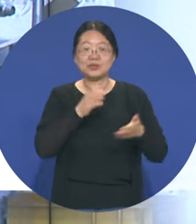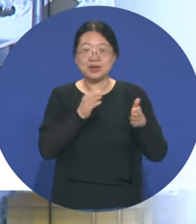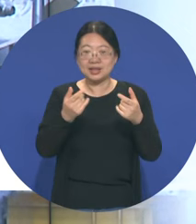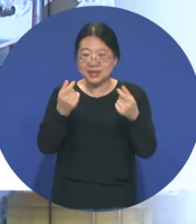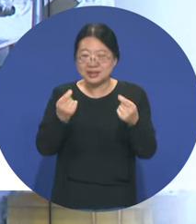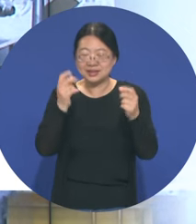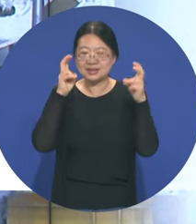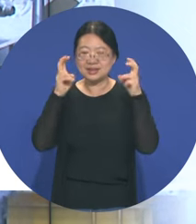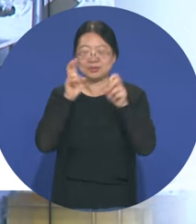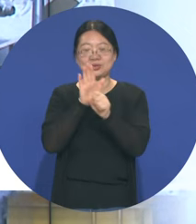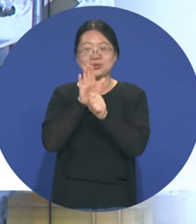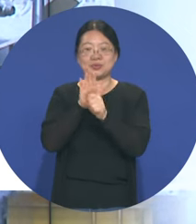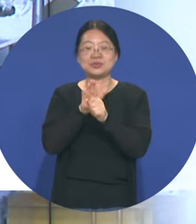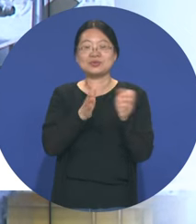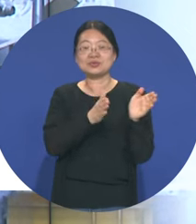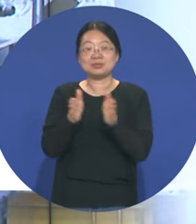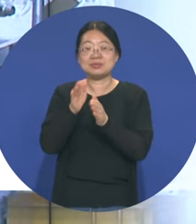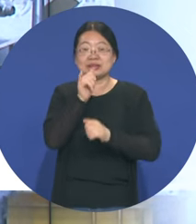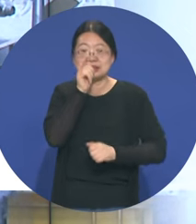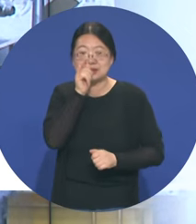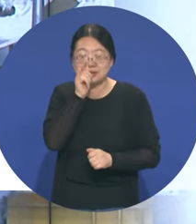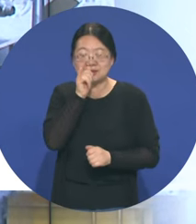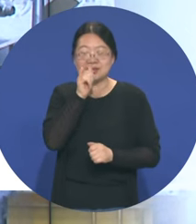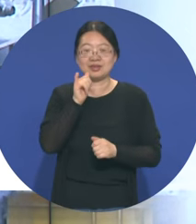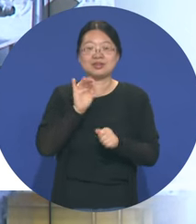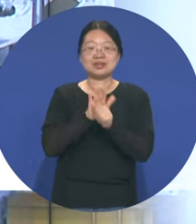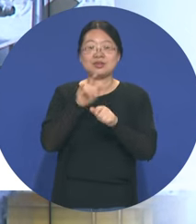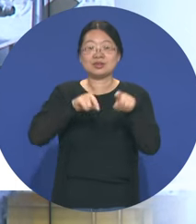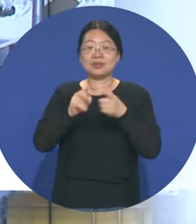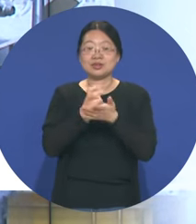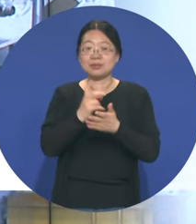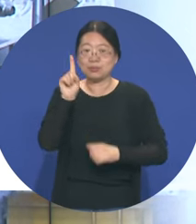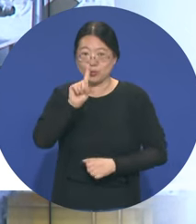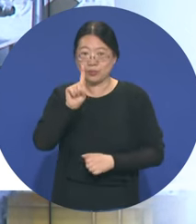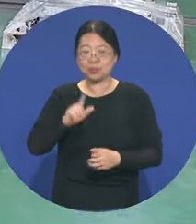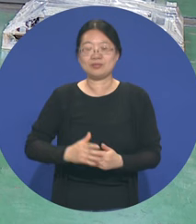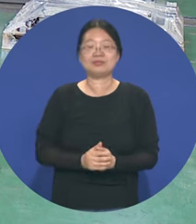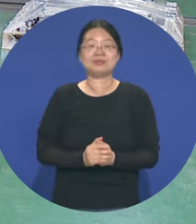나섰습니다. 어떤 지원책이 담겼는지 이슬비 기자가 취재했습니다.